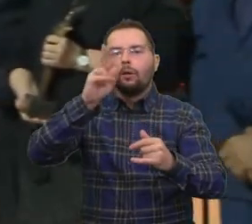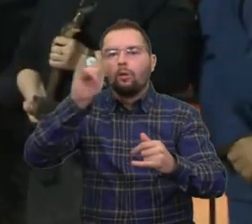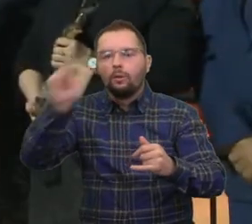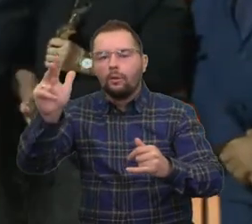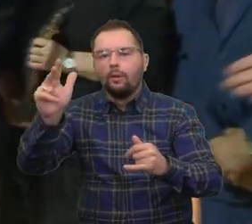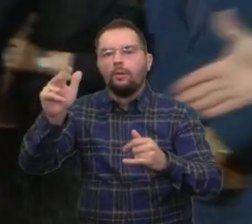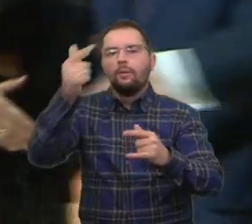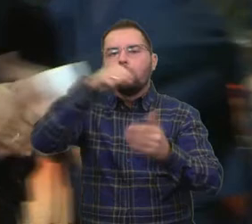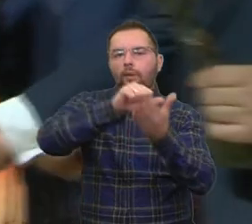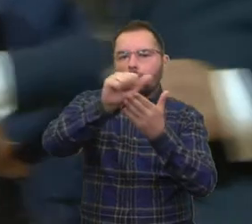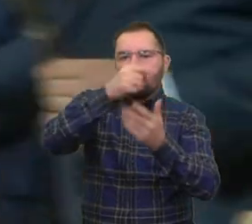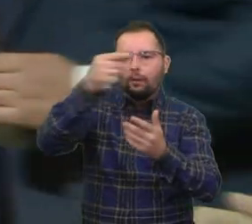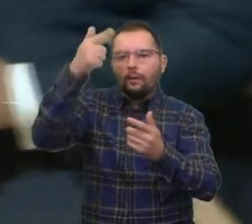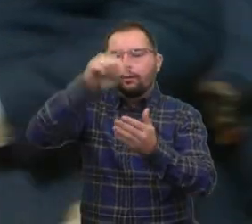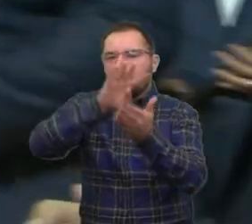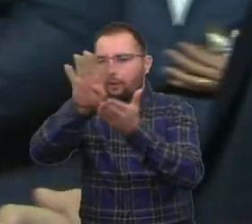Gościniak